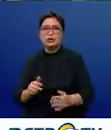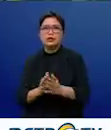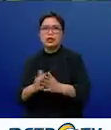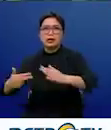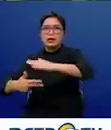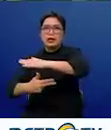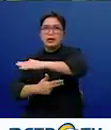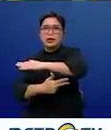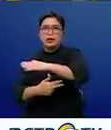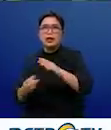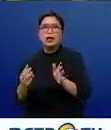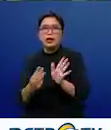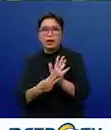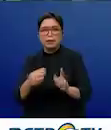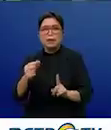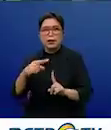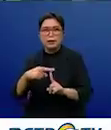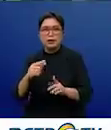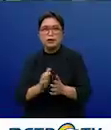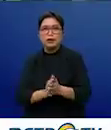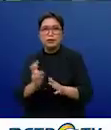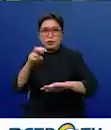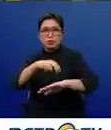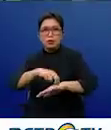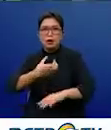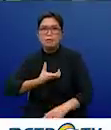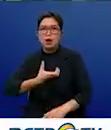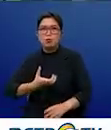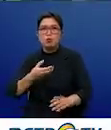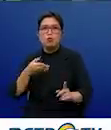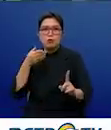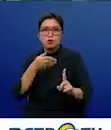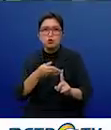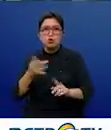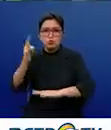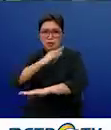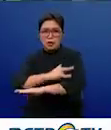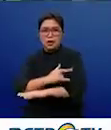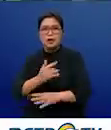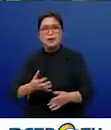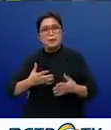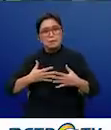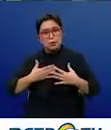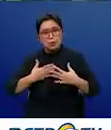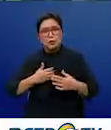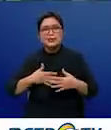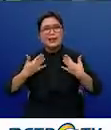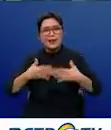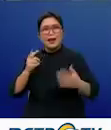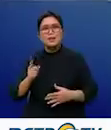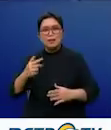ingin menuju bandara sangat terbantu dengan terhubungnya MRT dengan kereta bandara di stasiun Duku Atas.